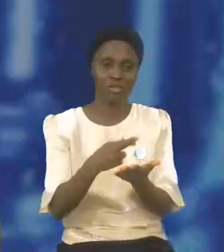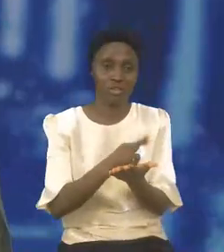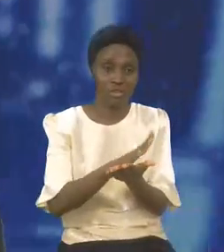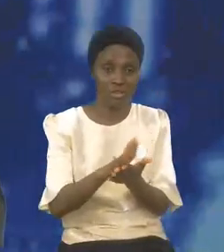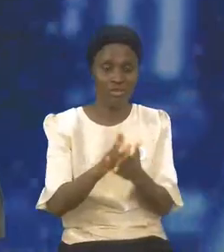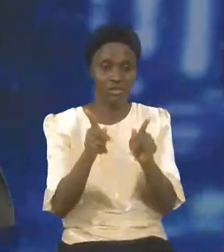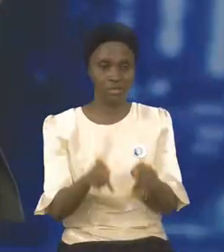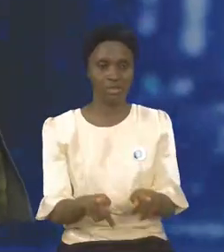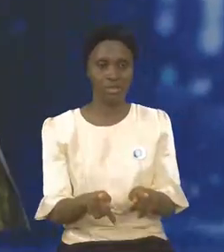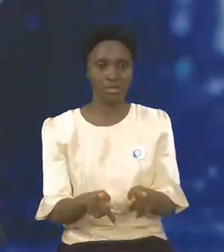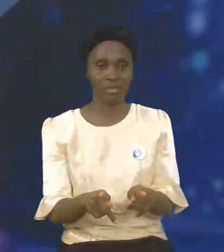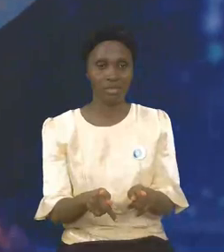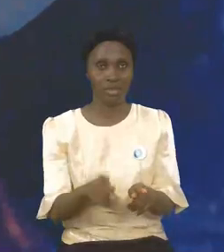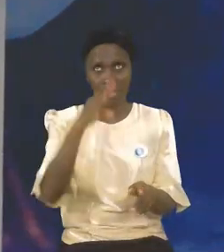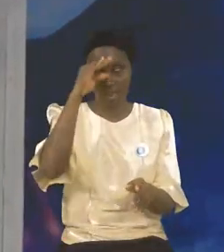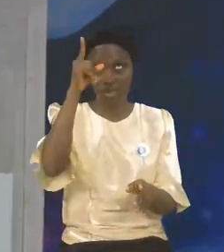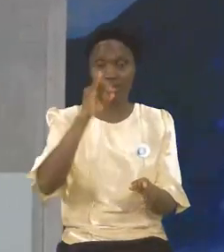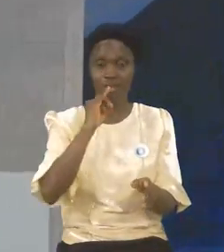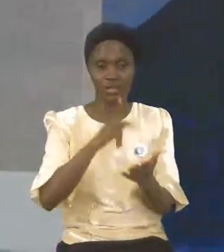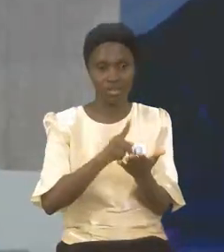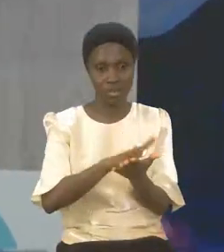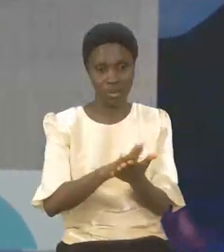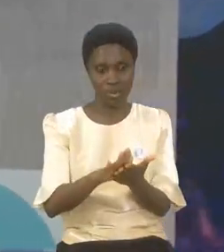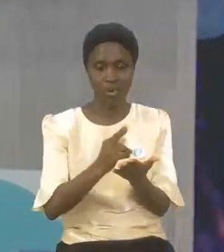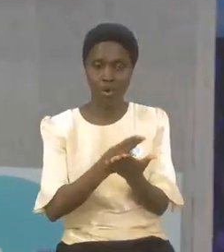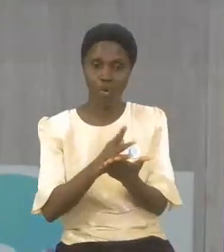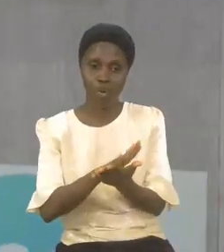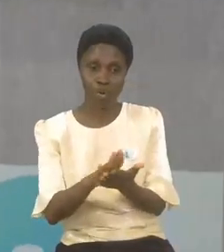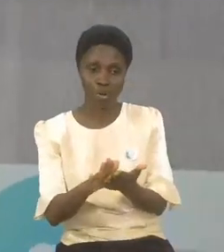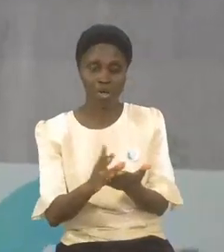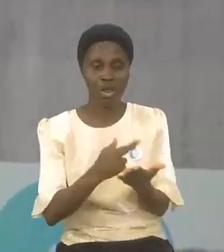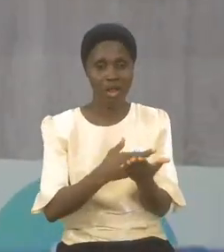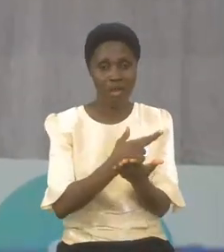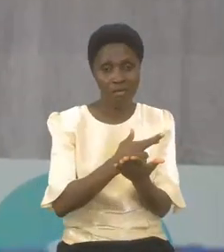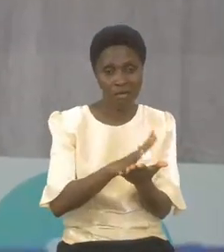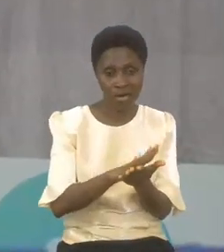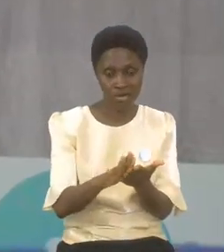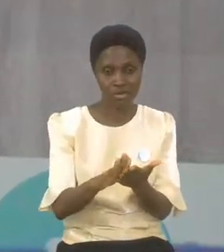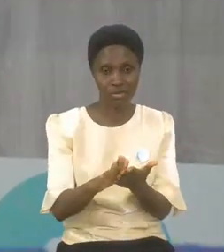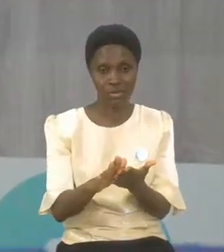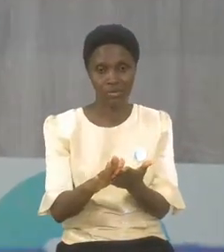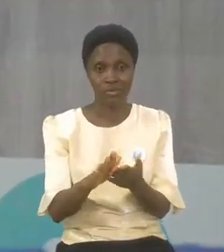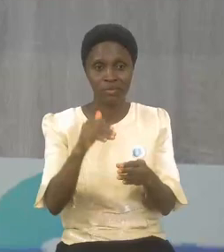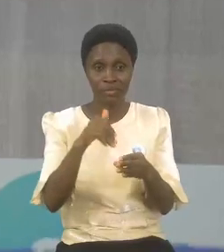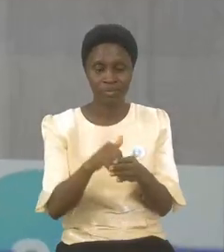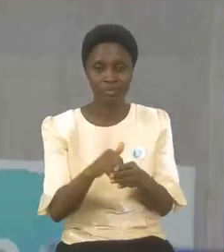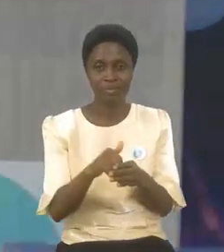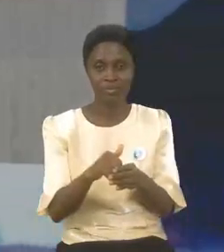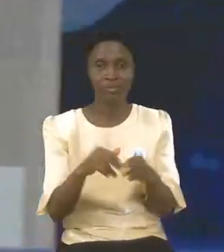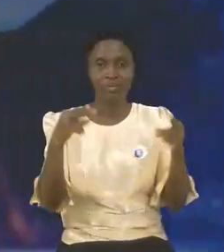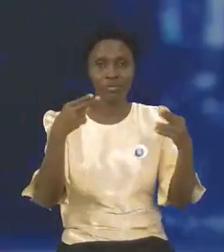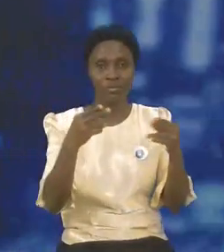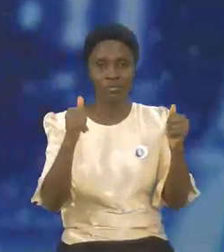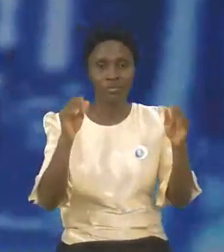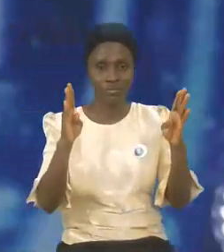Les hommes droits contemplent sa face. Il est pur, il est saint, il est